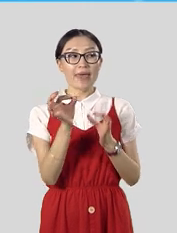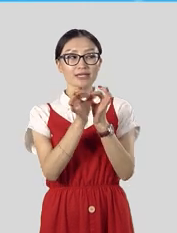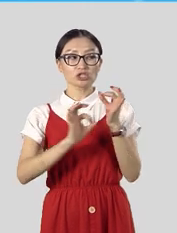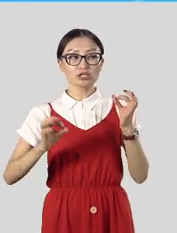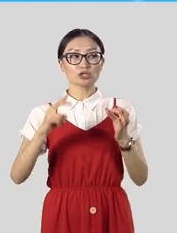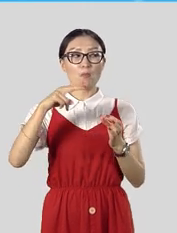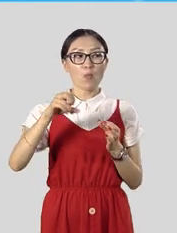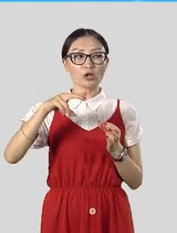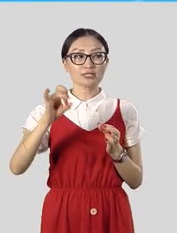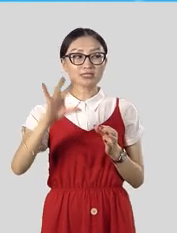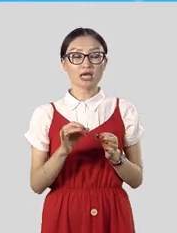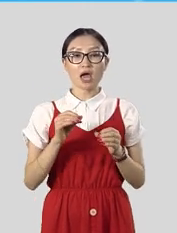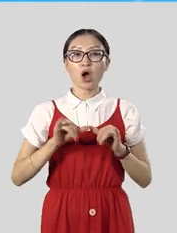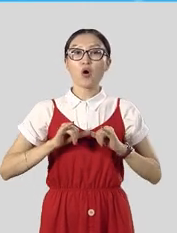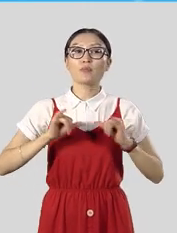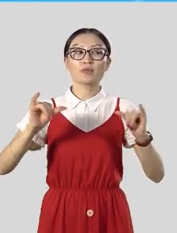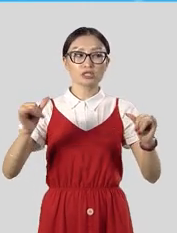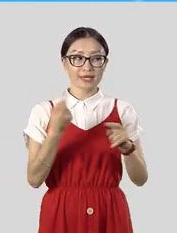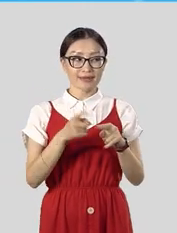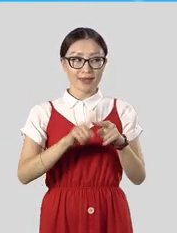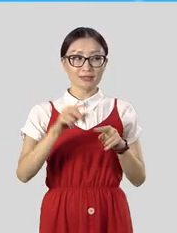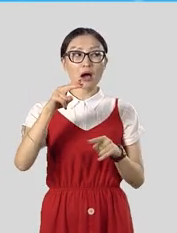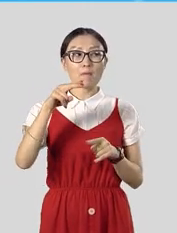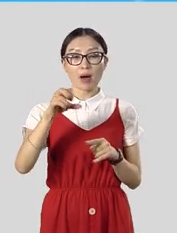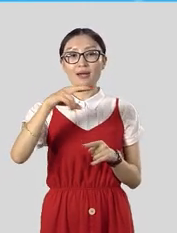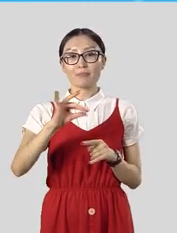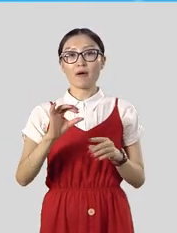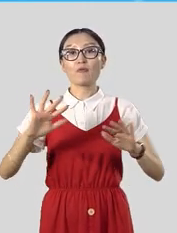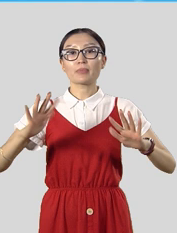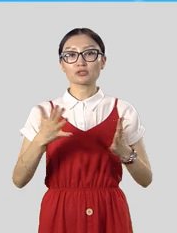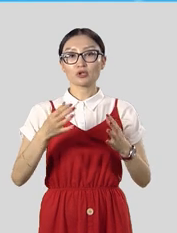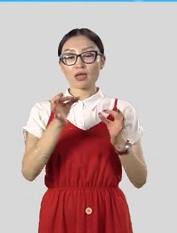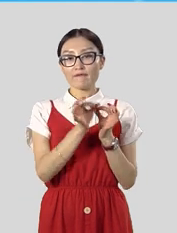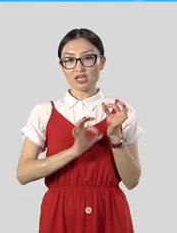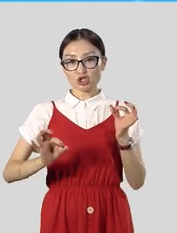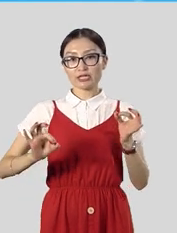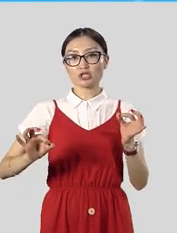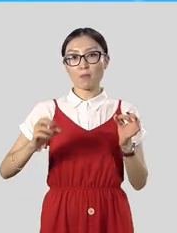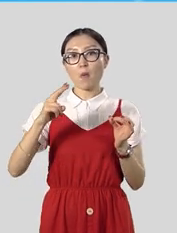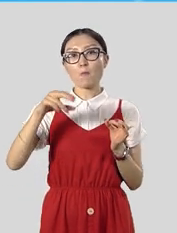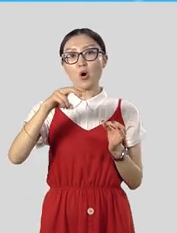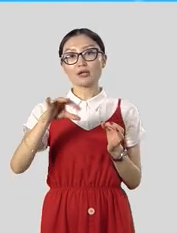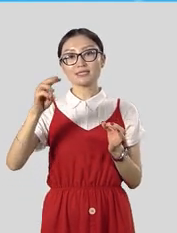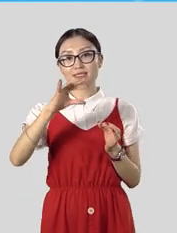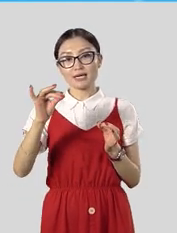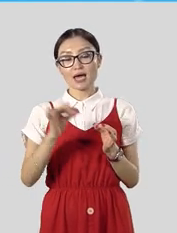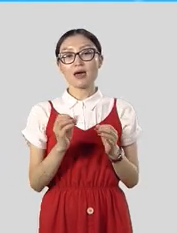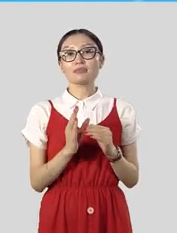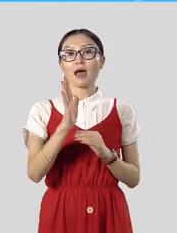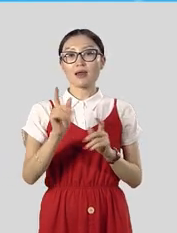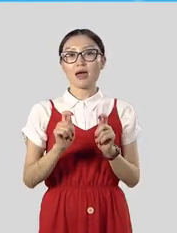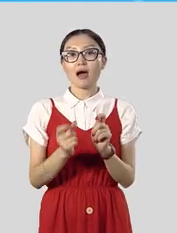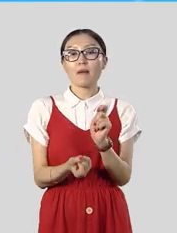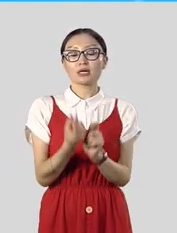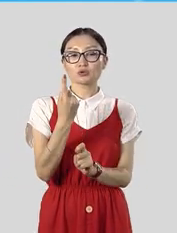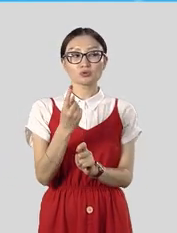полости. Оплодотворение у этих полипов происходит в кишечной полости. Далее образуется